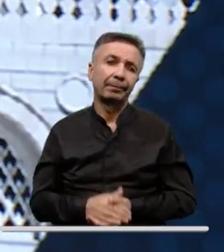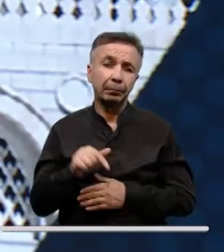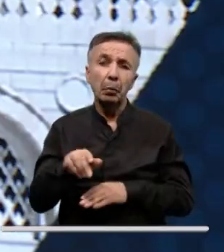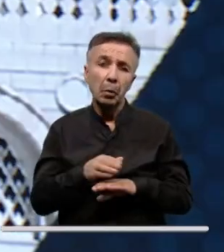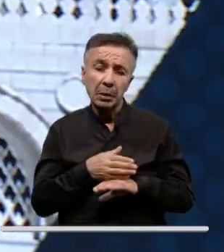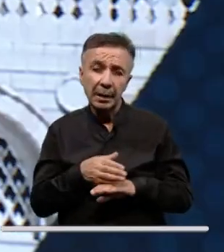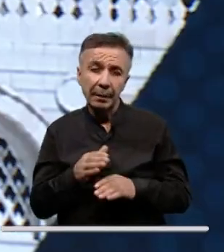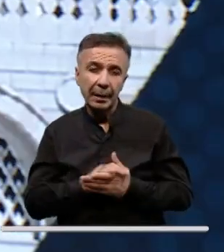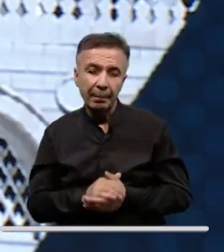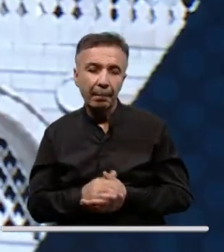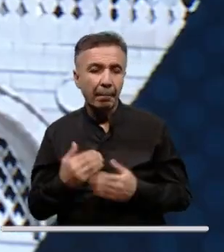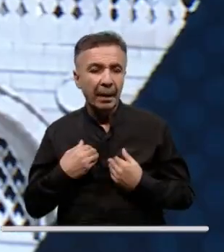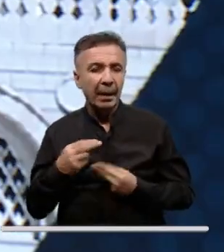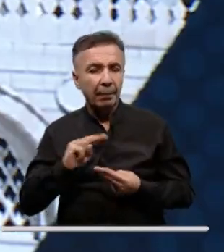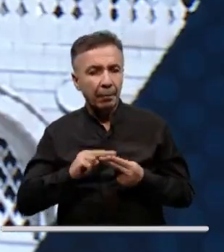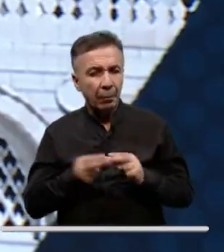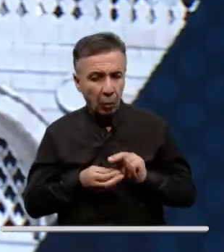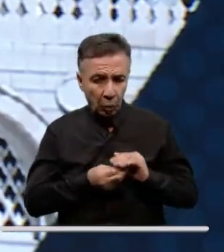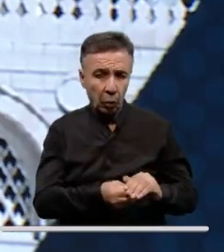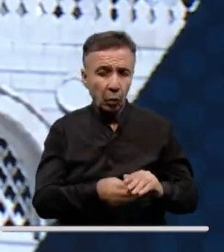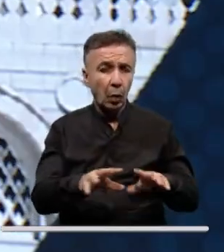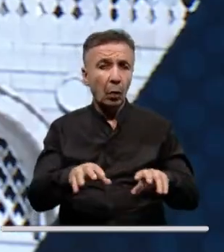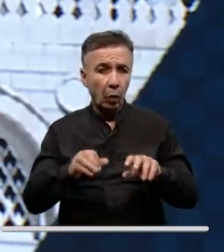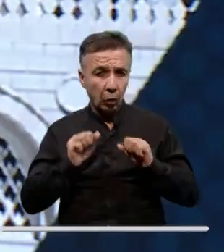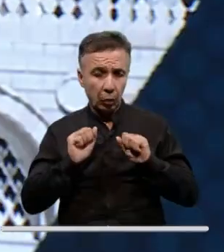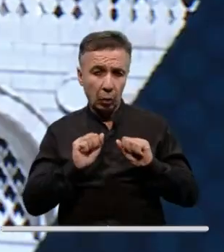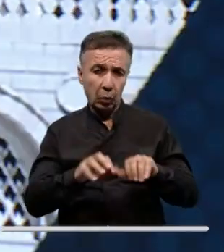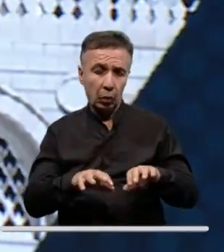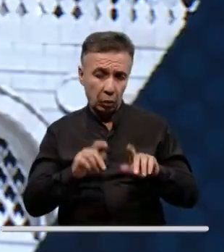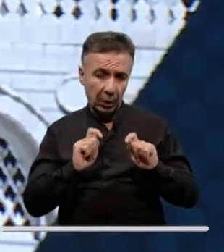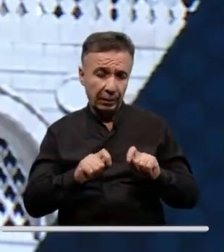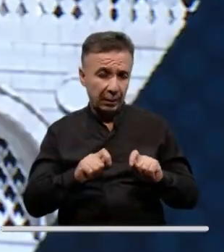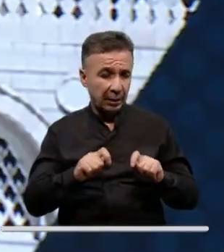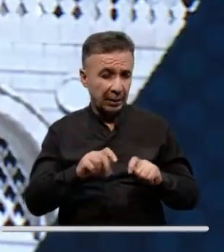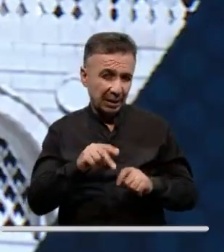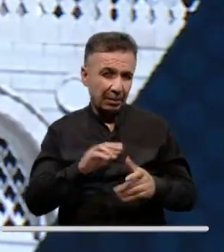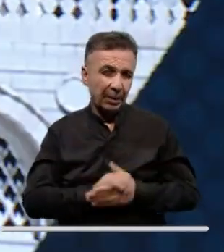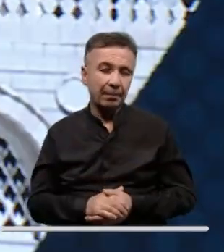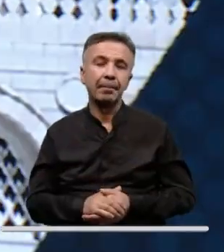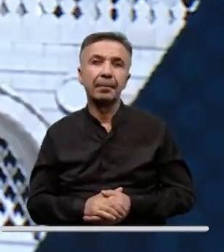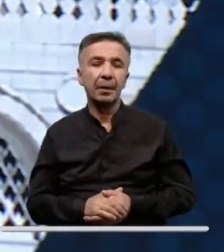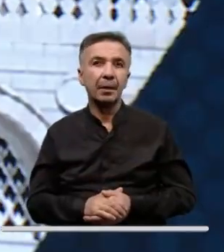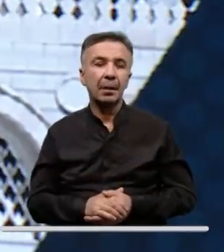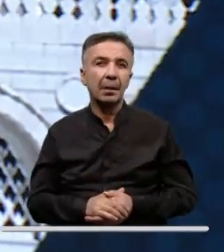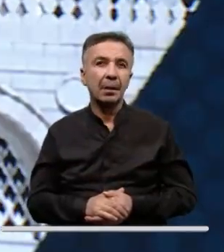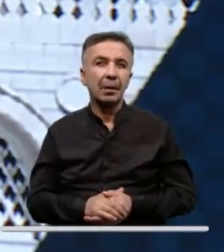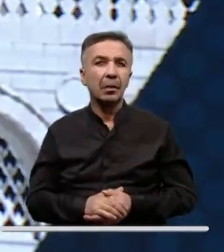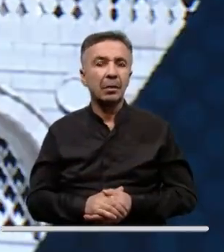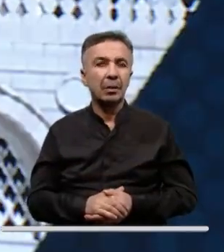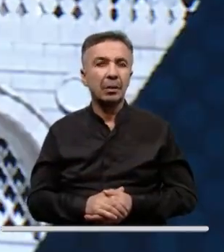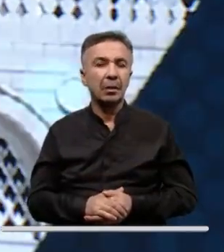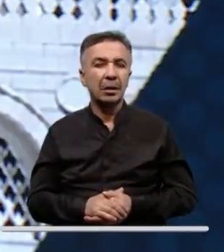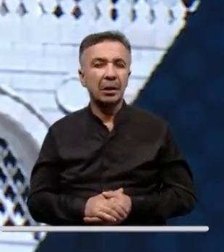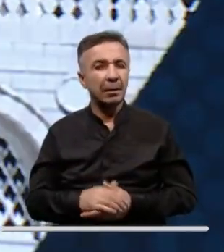Eee bana büyü yapıldı büyü var işte şu yapıldı gibi Eee hususları Dile